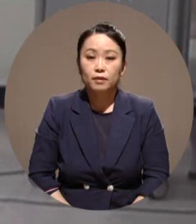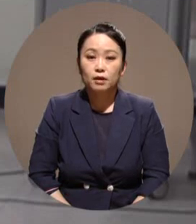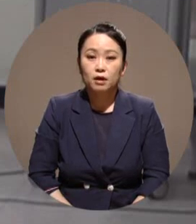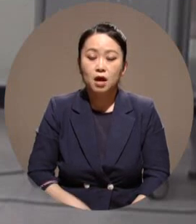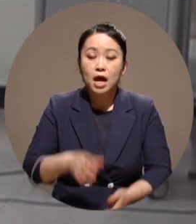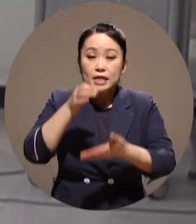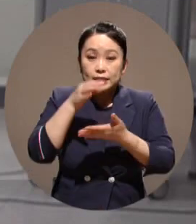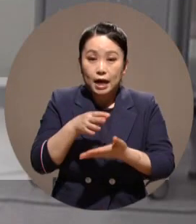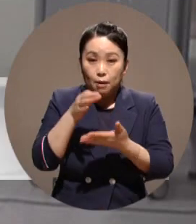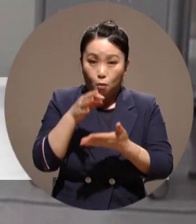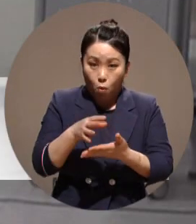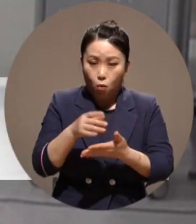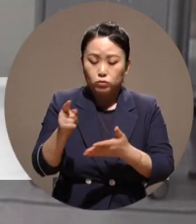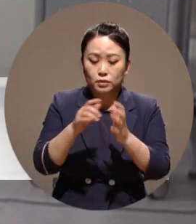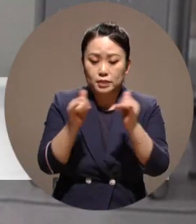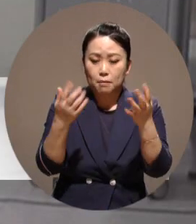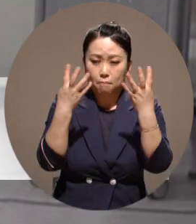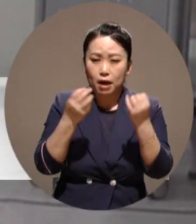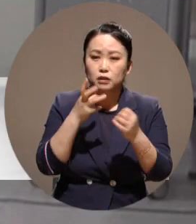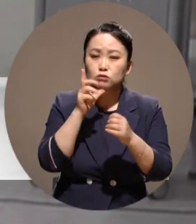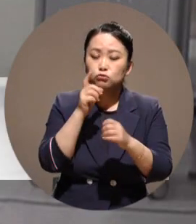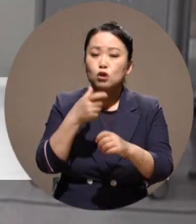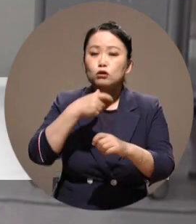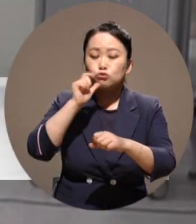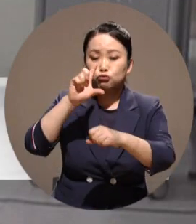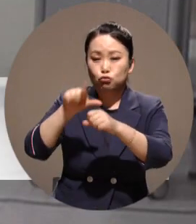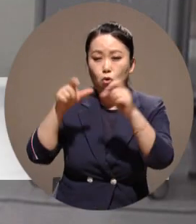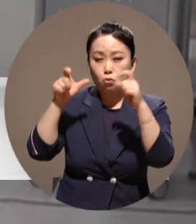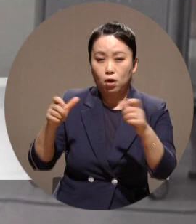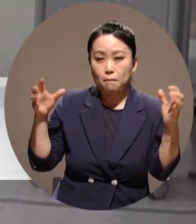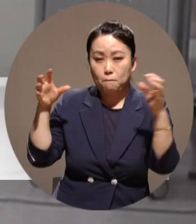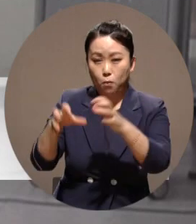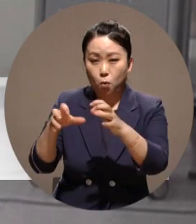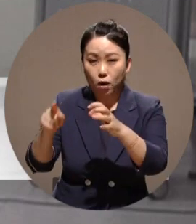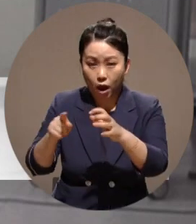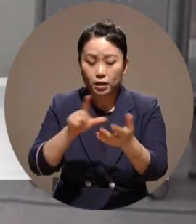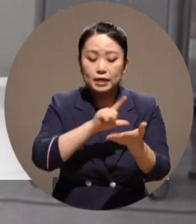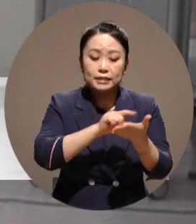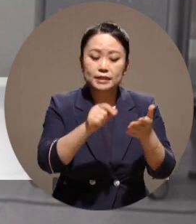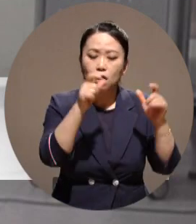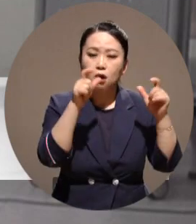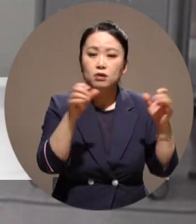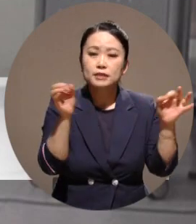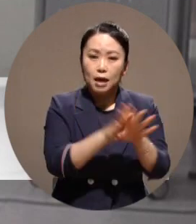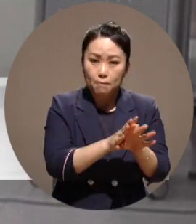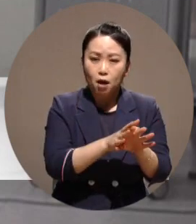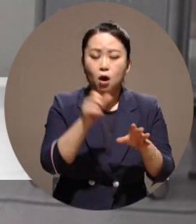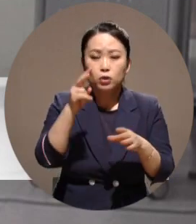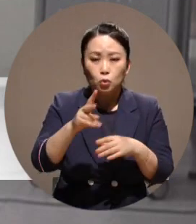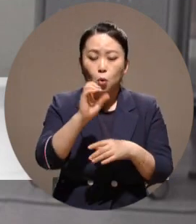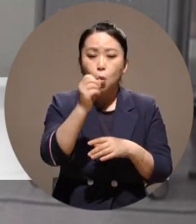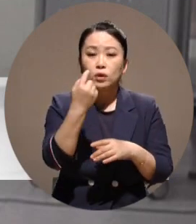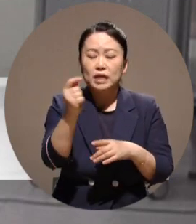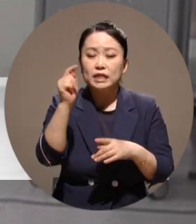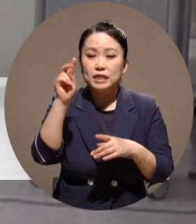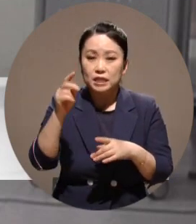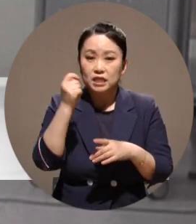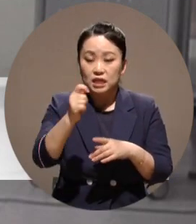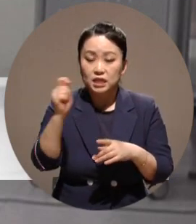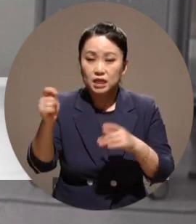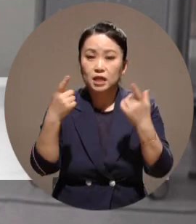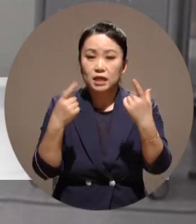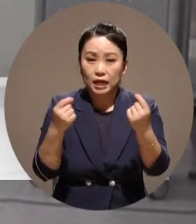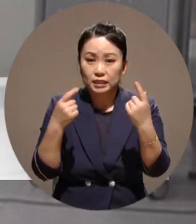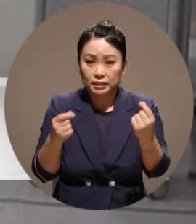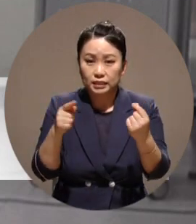자본과 인력이 수도권에 몰려 발생하는 지역 소멸과 OTT 같은 새로운 플랫폼의 등장으로 지역 MBC가 생존 위기를